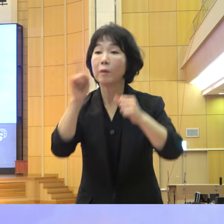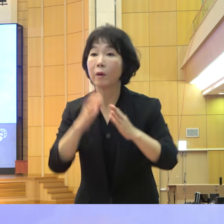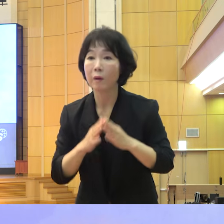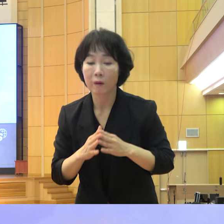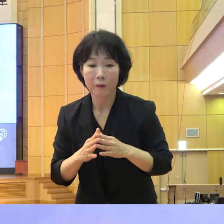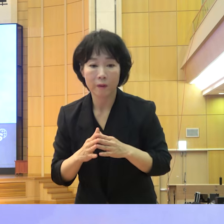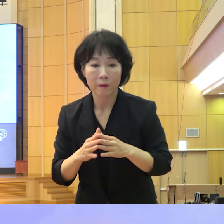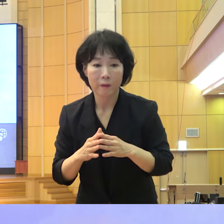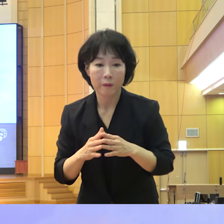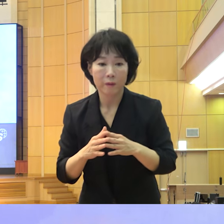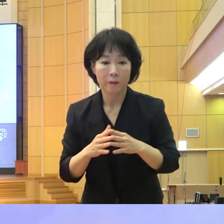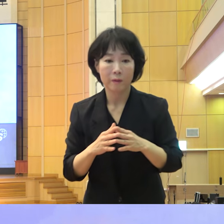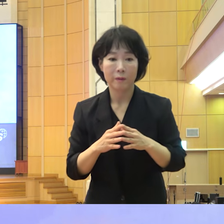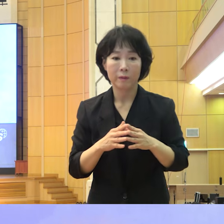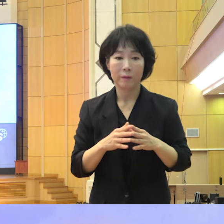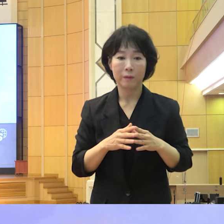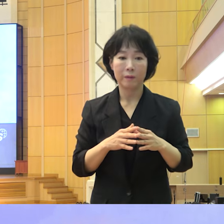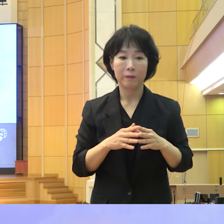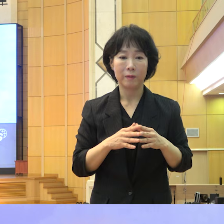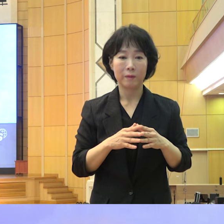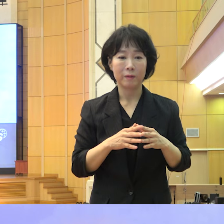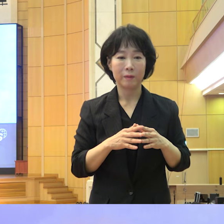말씀드립니다마는,